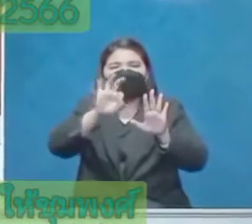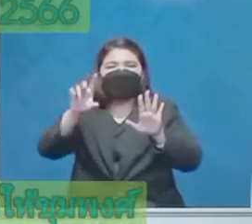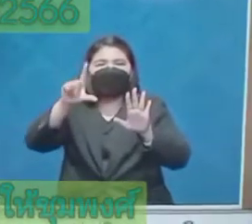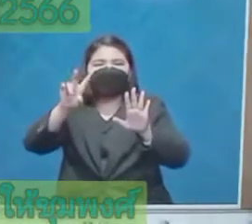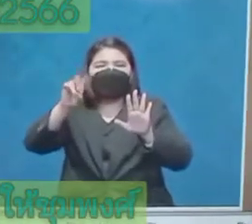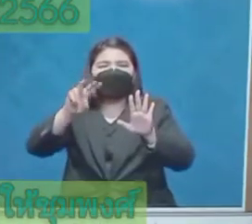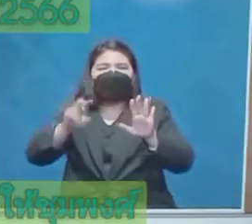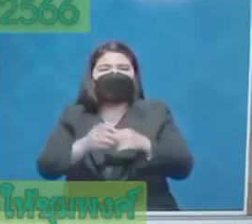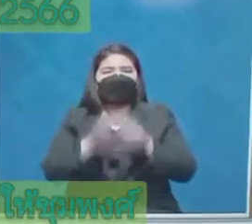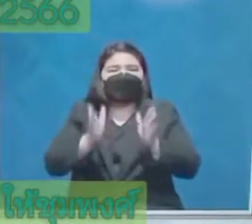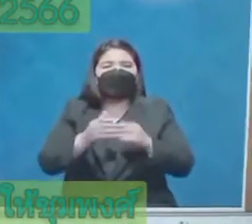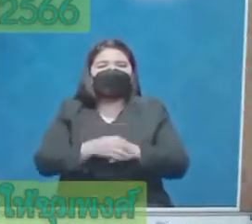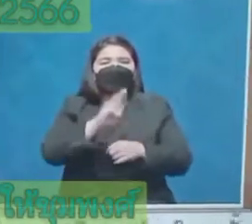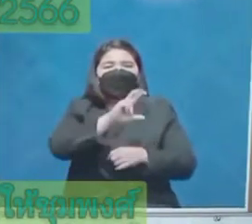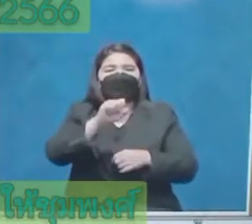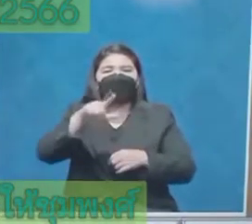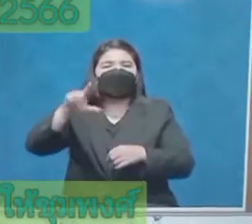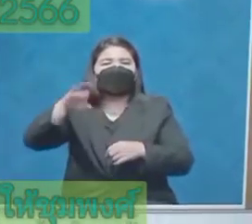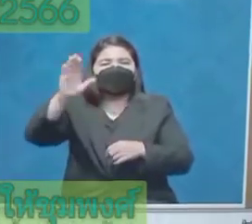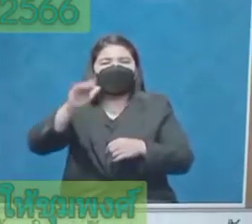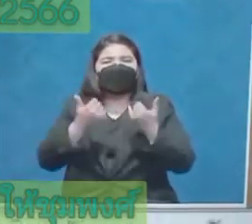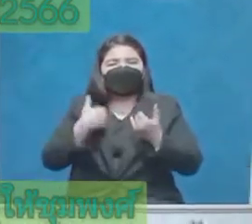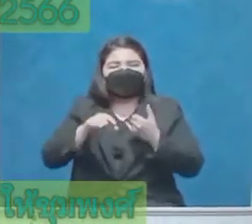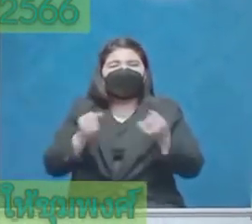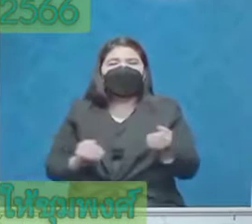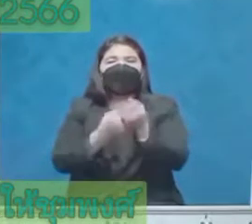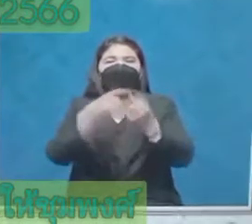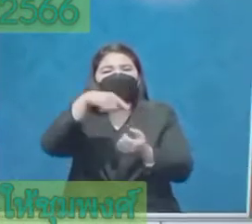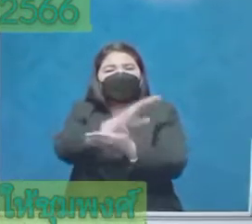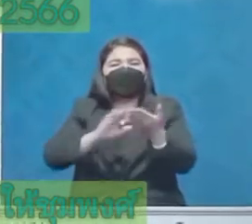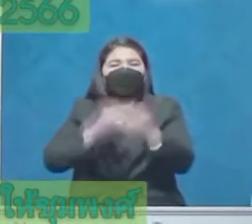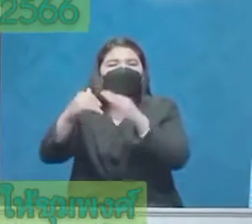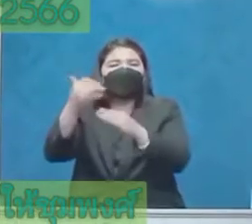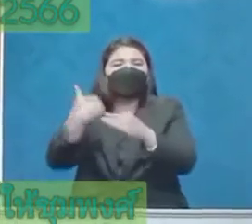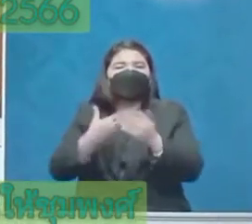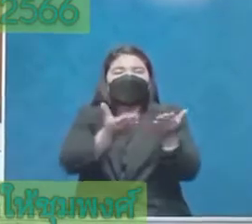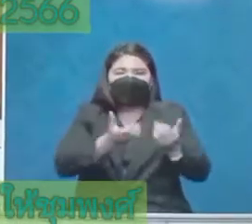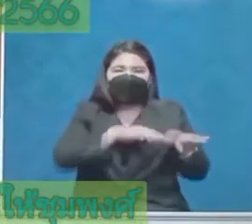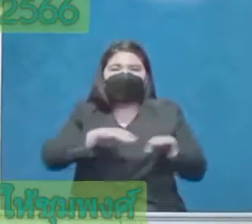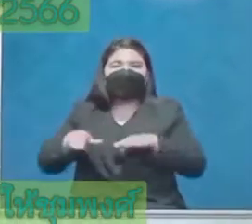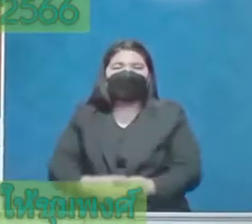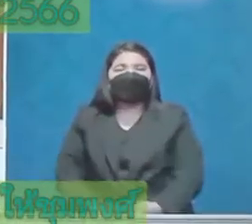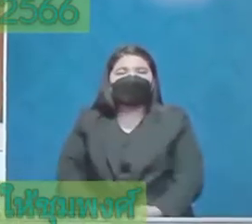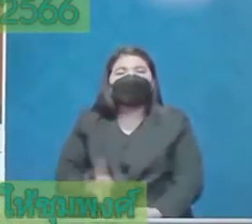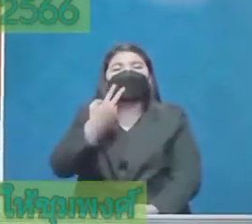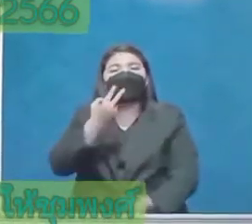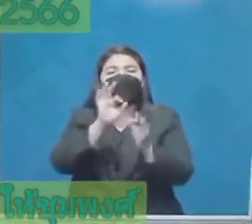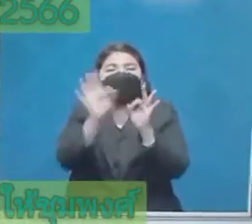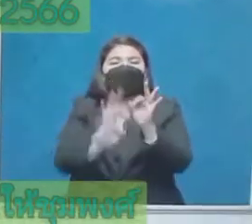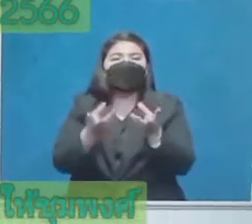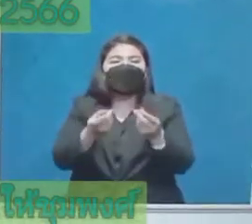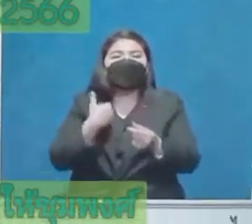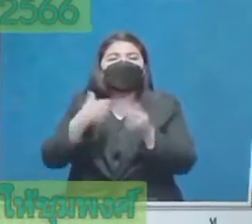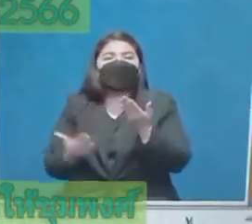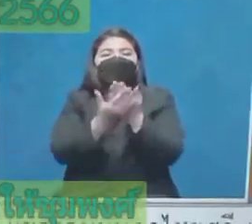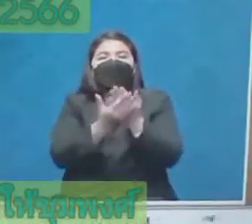519,272 บาทงบประมาณ24,000 ล้านบาทเป็นต้นทั้งนี้เพื่อเป็นตัวหนึ่งในการขับเคลื่อนและพัฒนาประเทศและช่วยประเทศมีความพร้อมในการรับมือต่างๆไปดูรายละเอียดครับ มันเพิ่